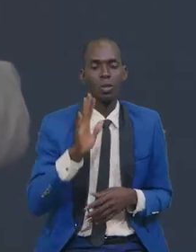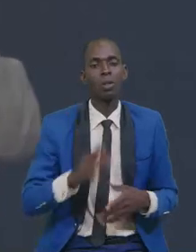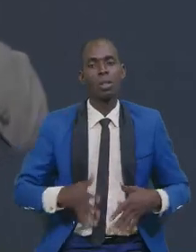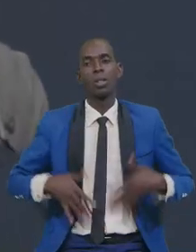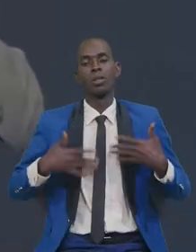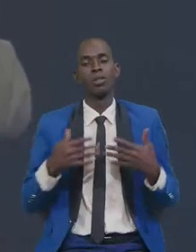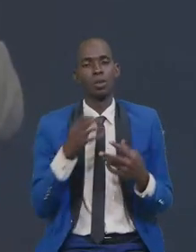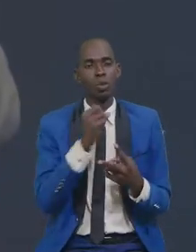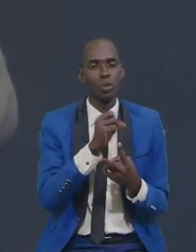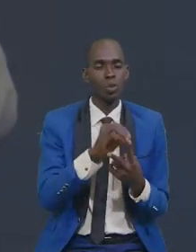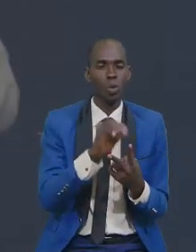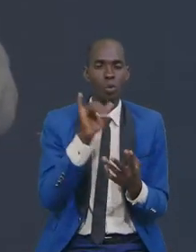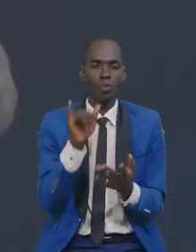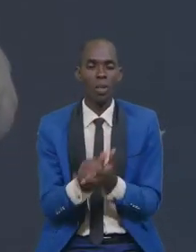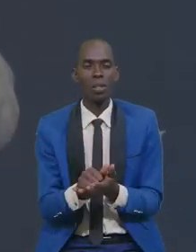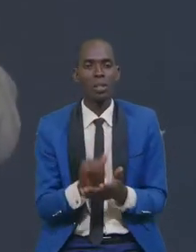ensuite et ta vie.